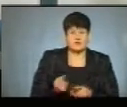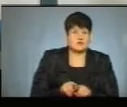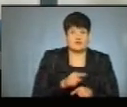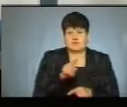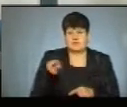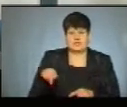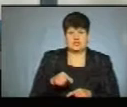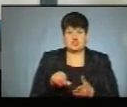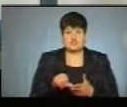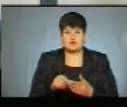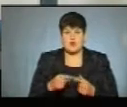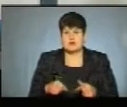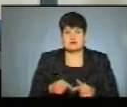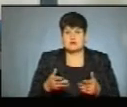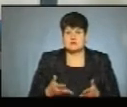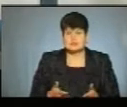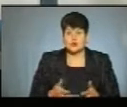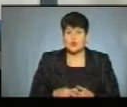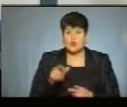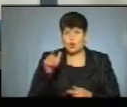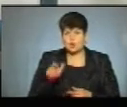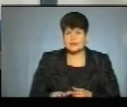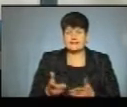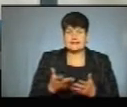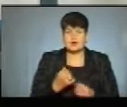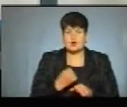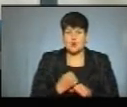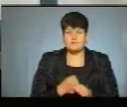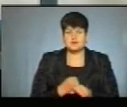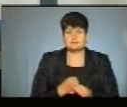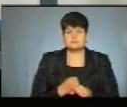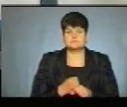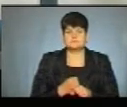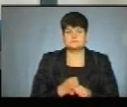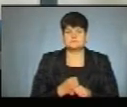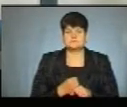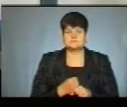член організації. Тобто людина, яка робить, не знаю,